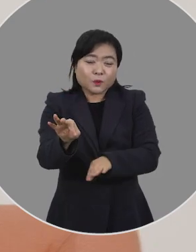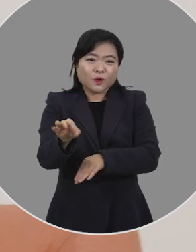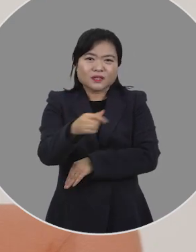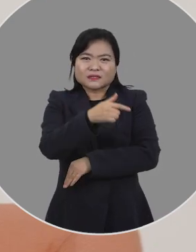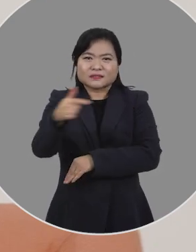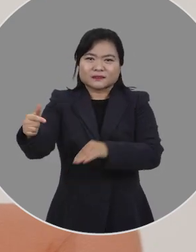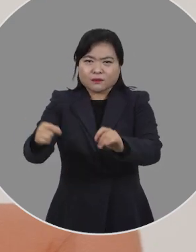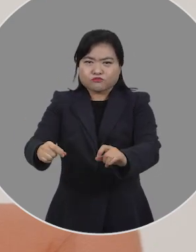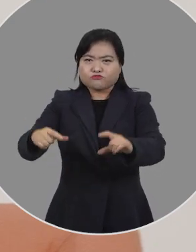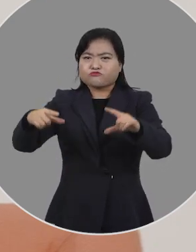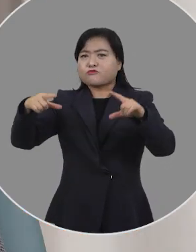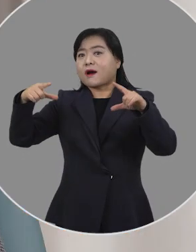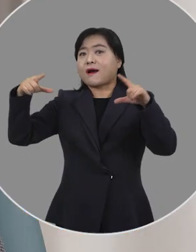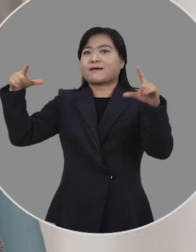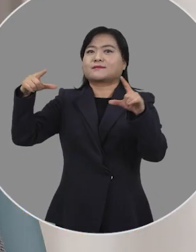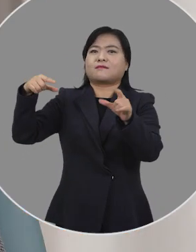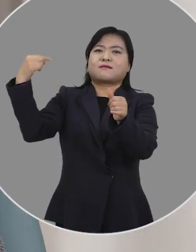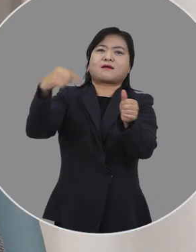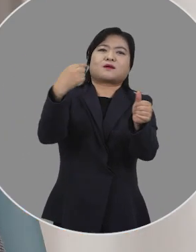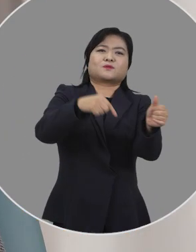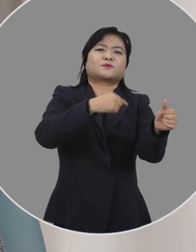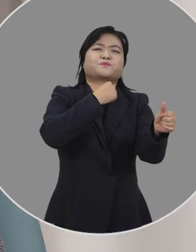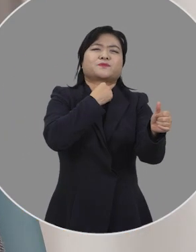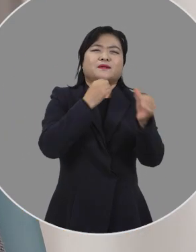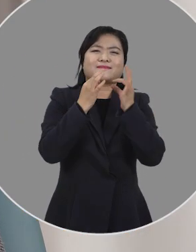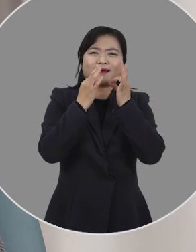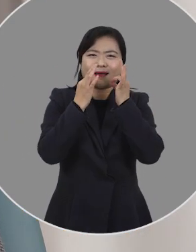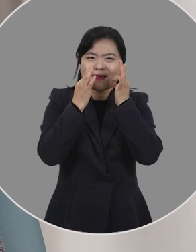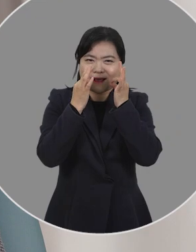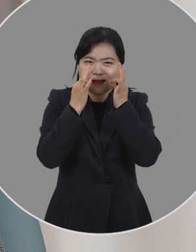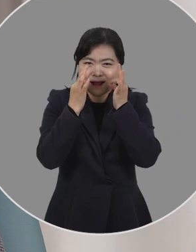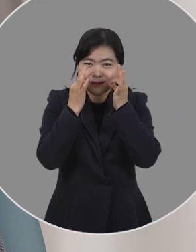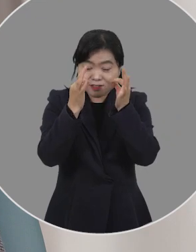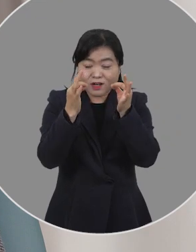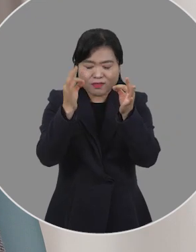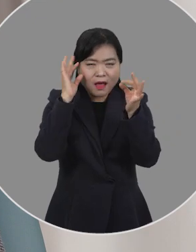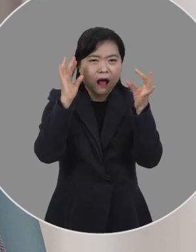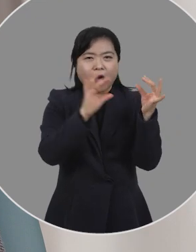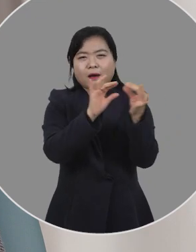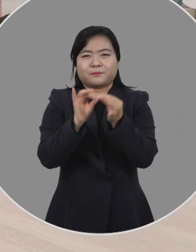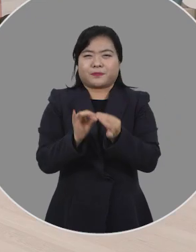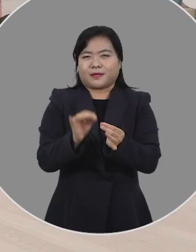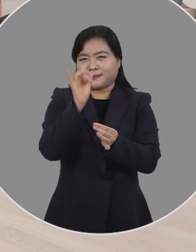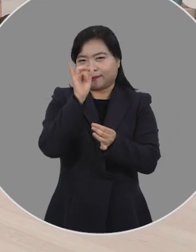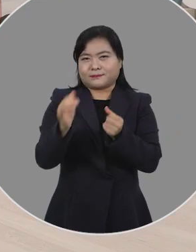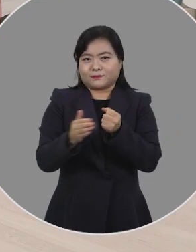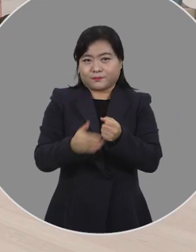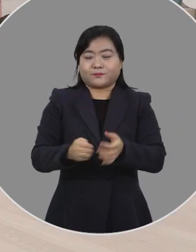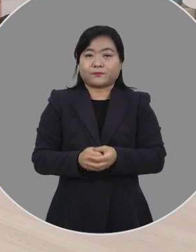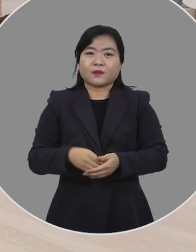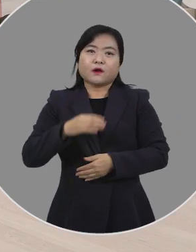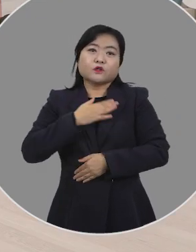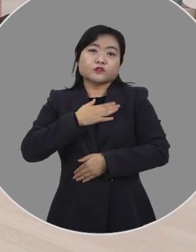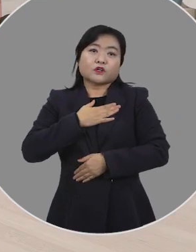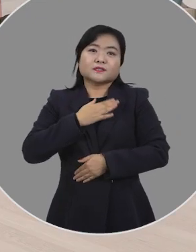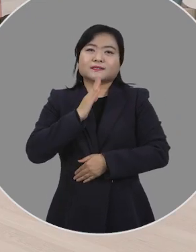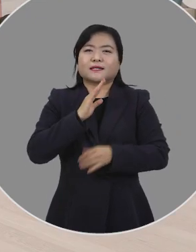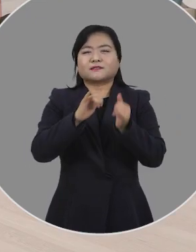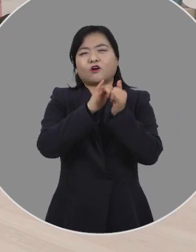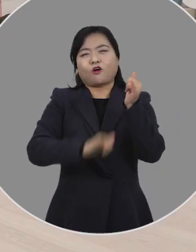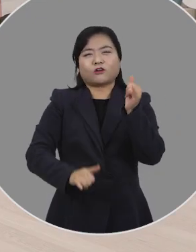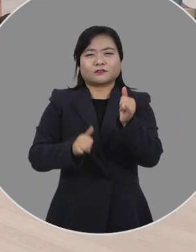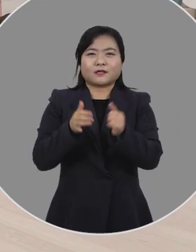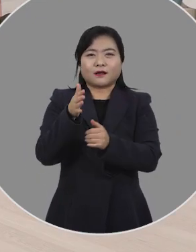크게 부각하고 가르치고 싶다라는 간절한 그런 합의죠. 저는 사실은 역사